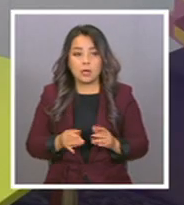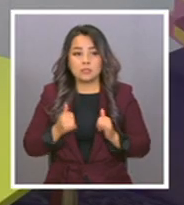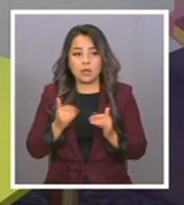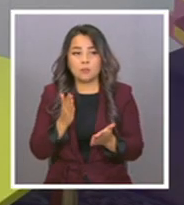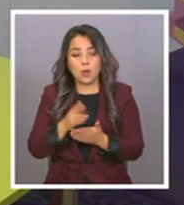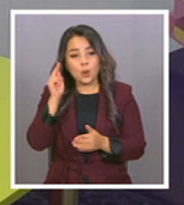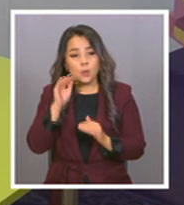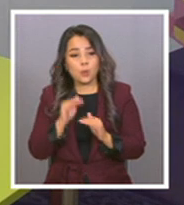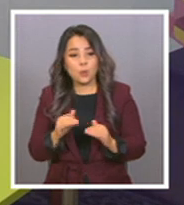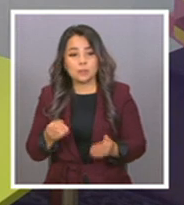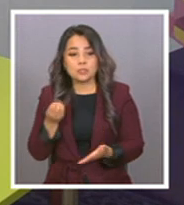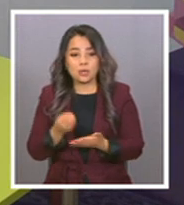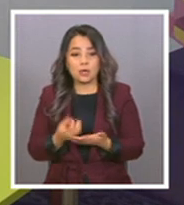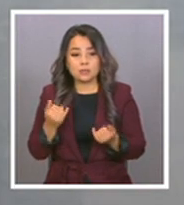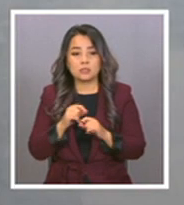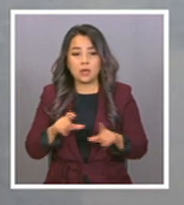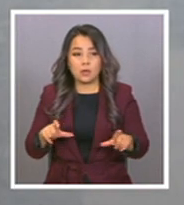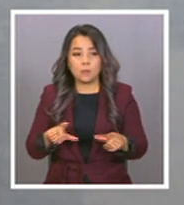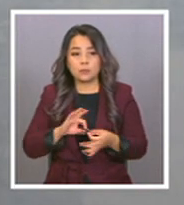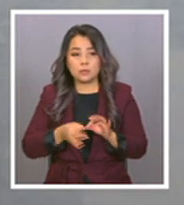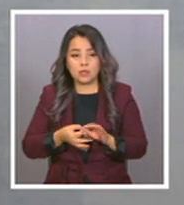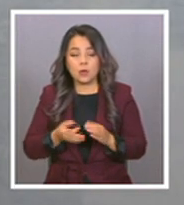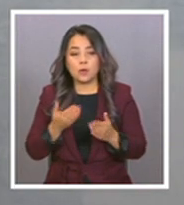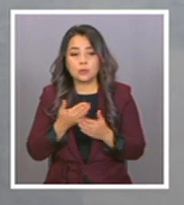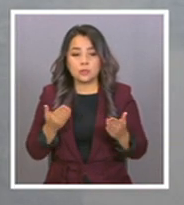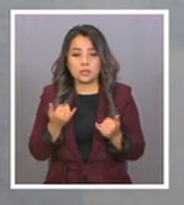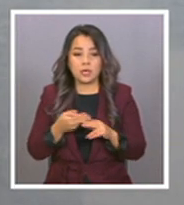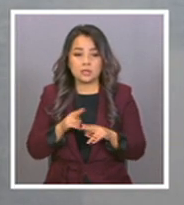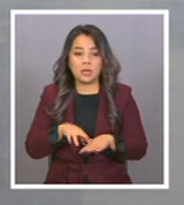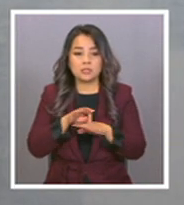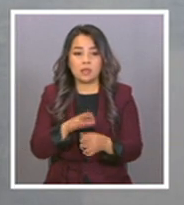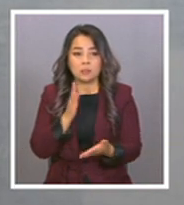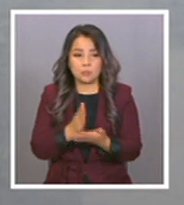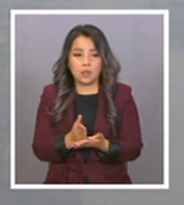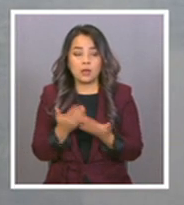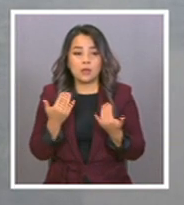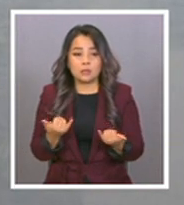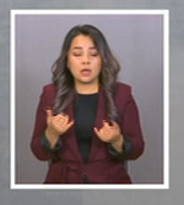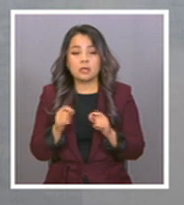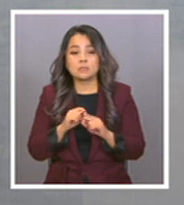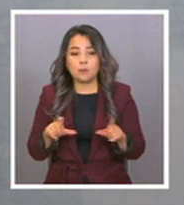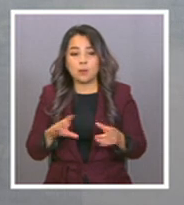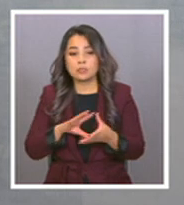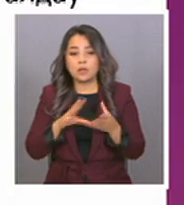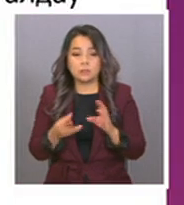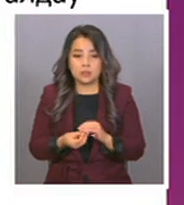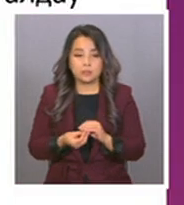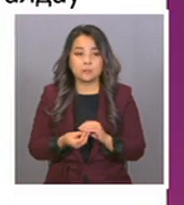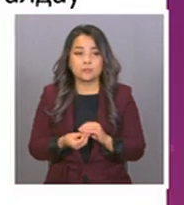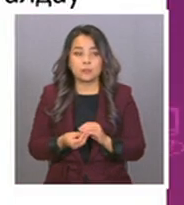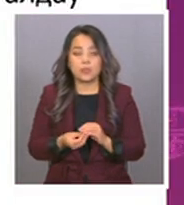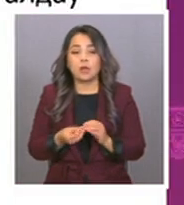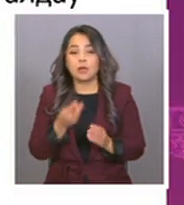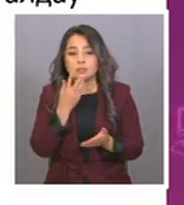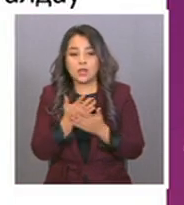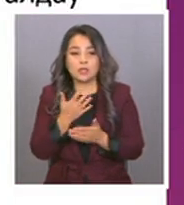оқушылар, бүгінгі сабағымыздың соңына да жеттік. Бүгінгі сабақты қорытындыласақ, шешендік